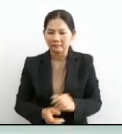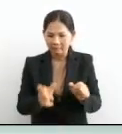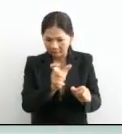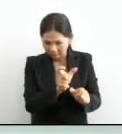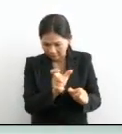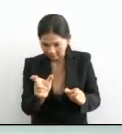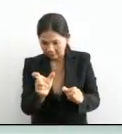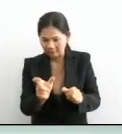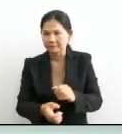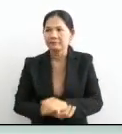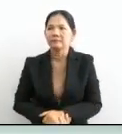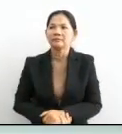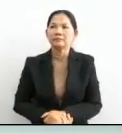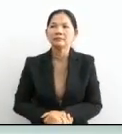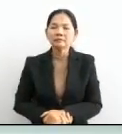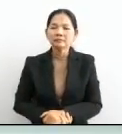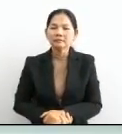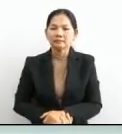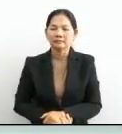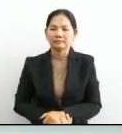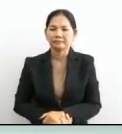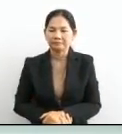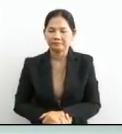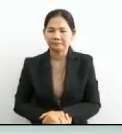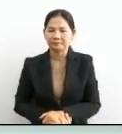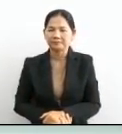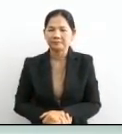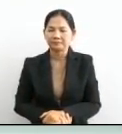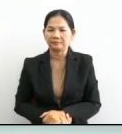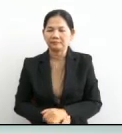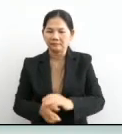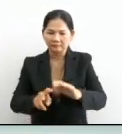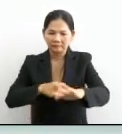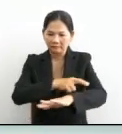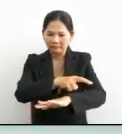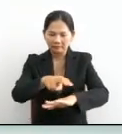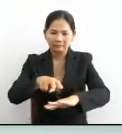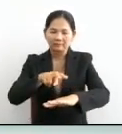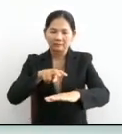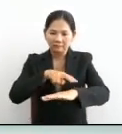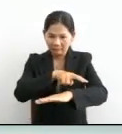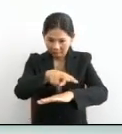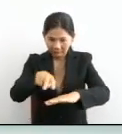tiết à, con đọc clear mà tạch máu đàm bấy rẽ xa tục